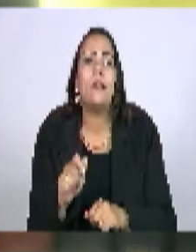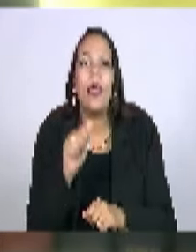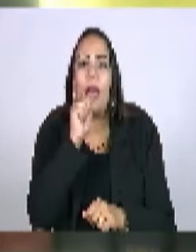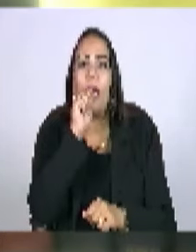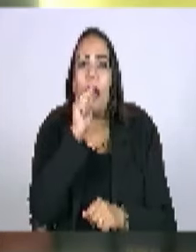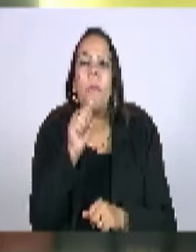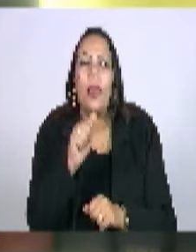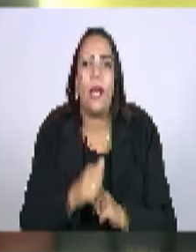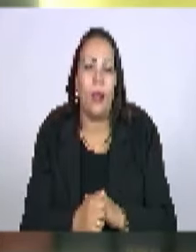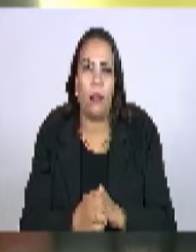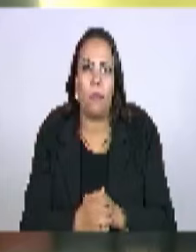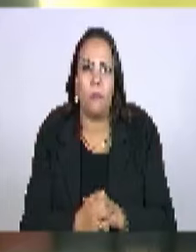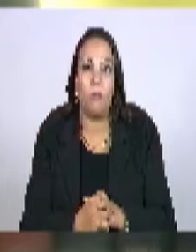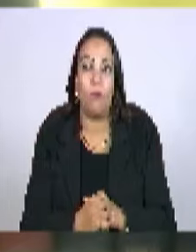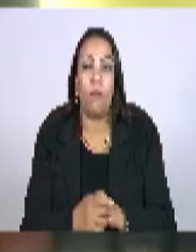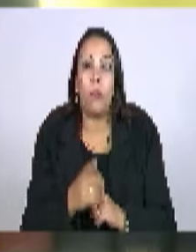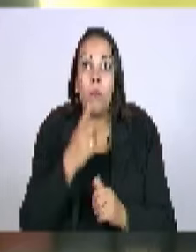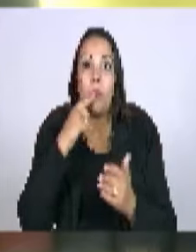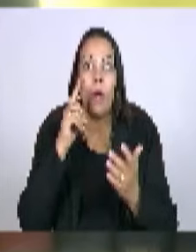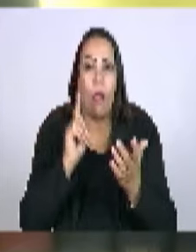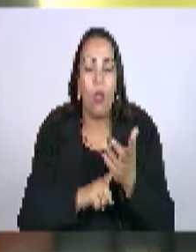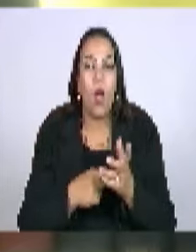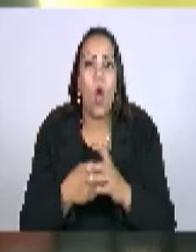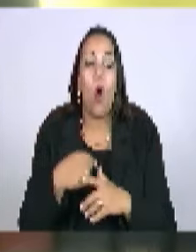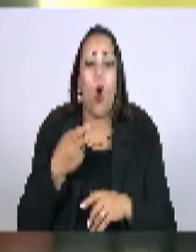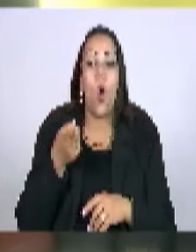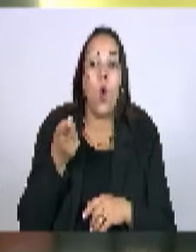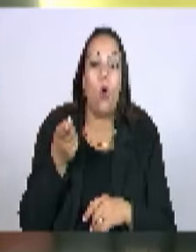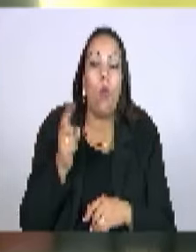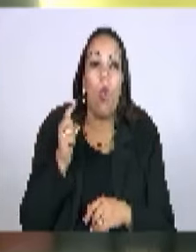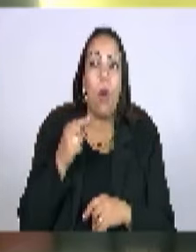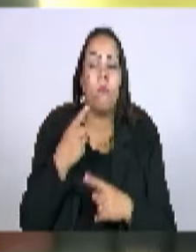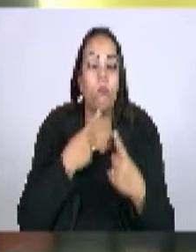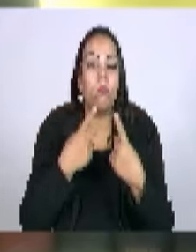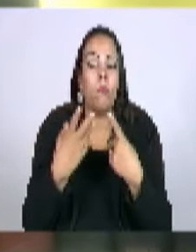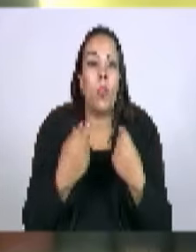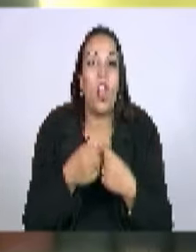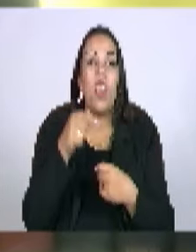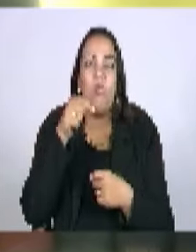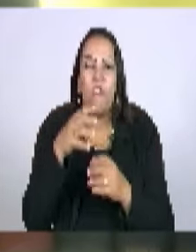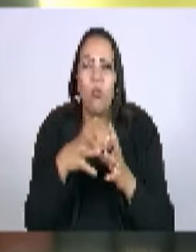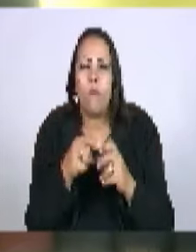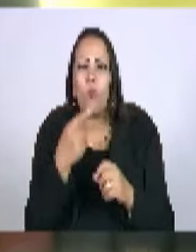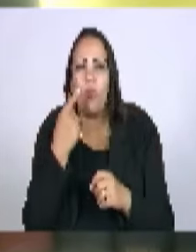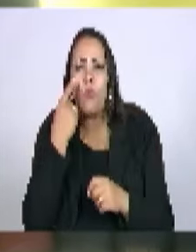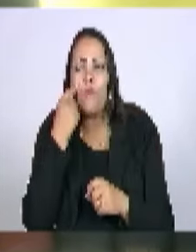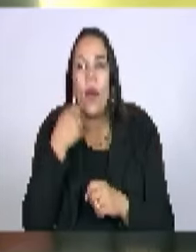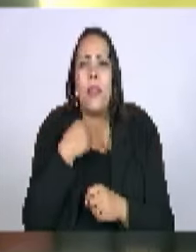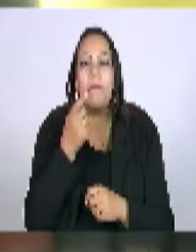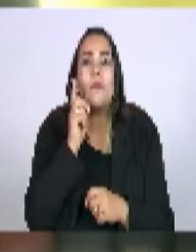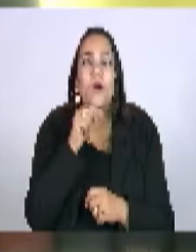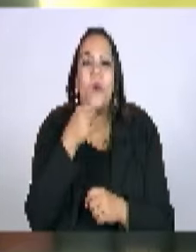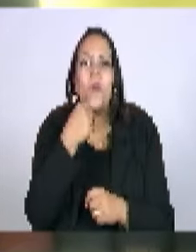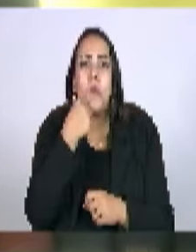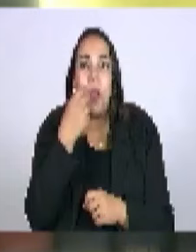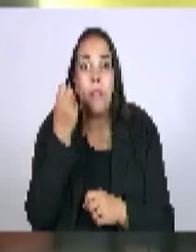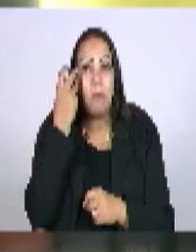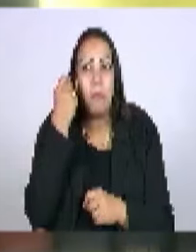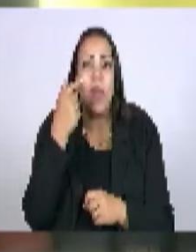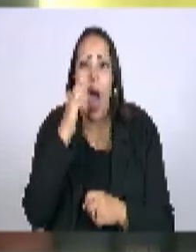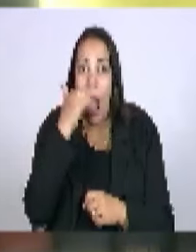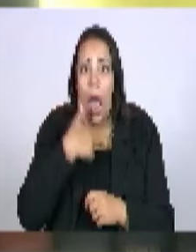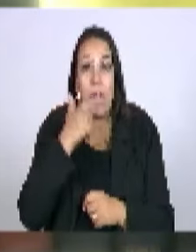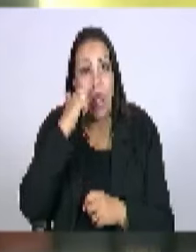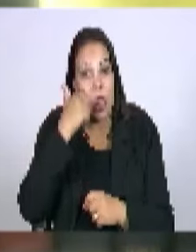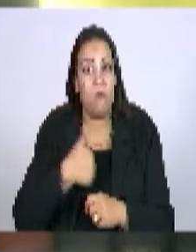البخيل بالتاكيد احنا بنتعامل طول النهار مع ناس ممكن ينطبق عليهم الوصف ده وانا مش عايز اتكلم كده من اعلى ممكن احنا نفسنا